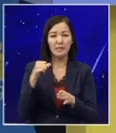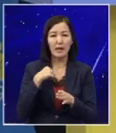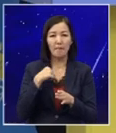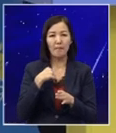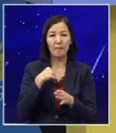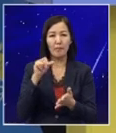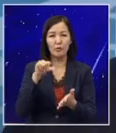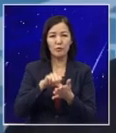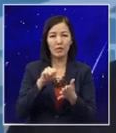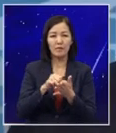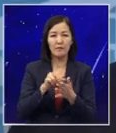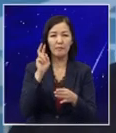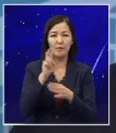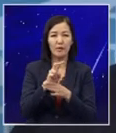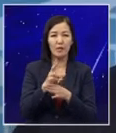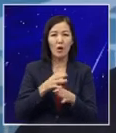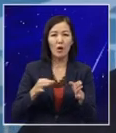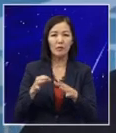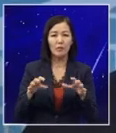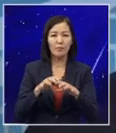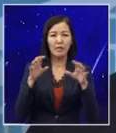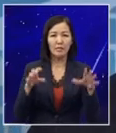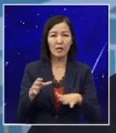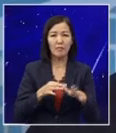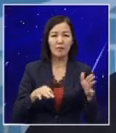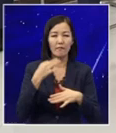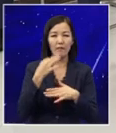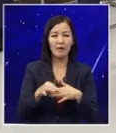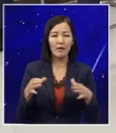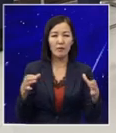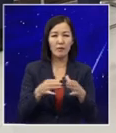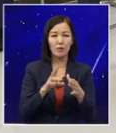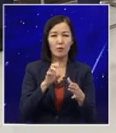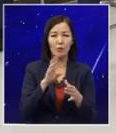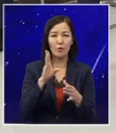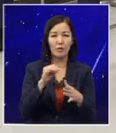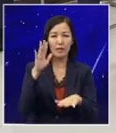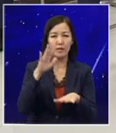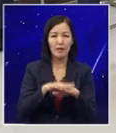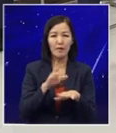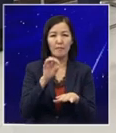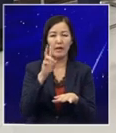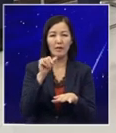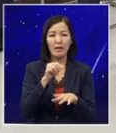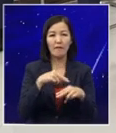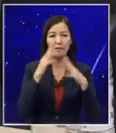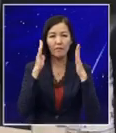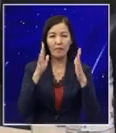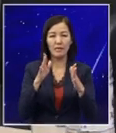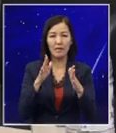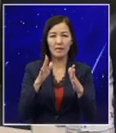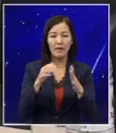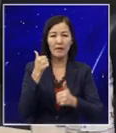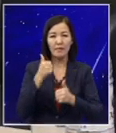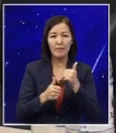каждого участника прибыл председатель областного филиала партии Нур-Отан, аким Алматинской области Амандык Баталов. Внимательно оценив ход